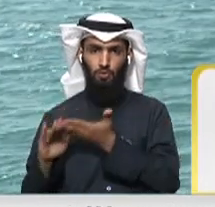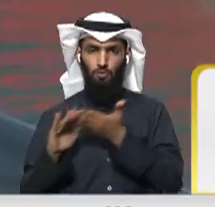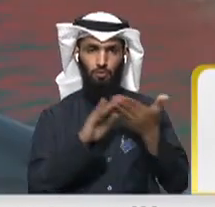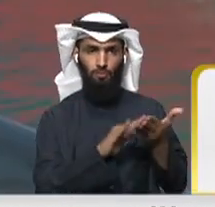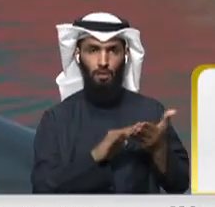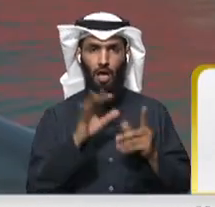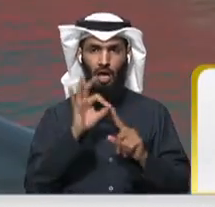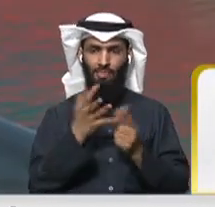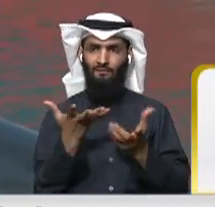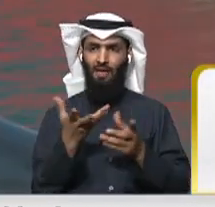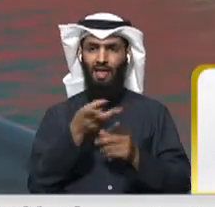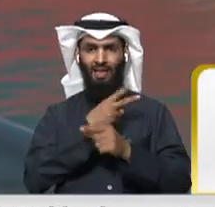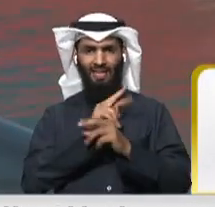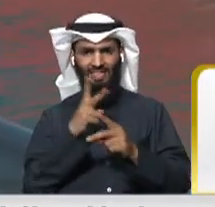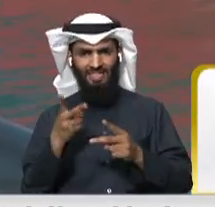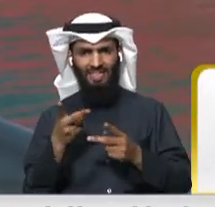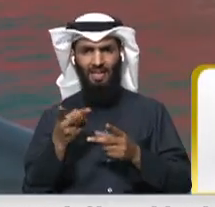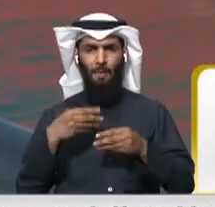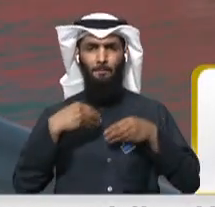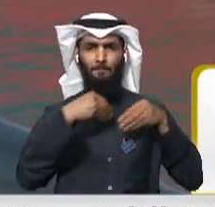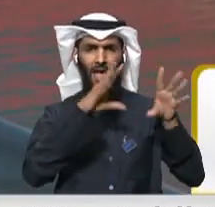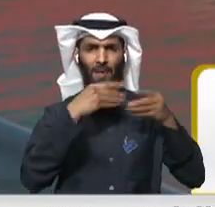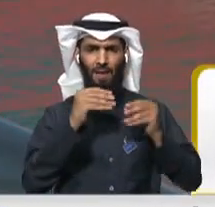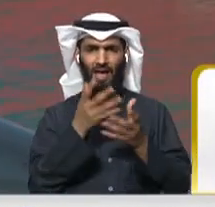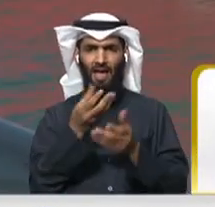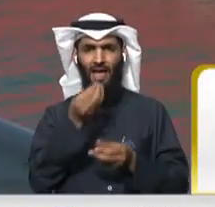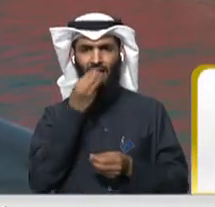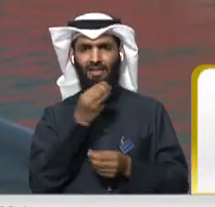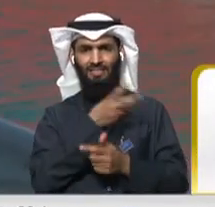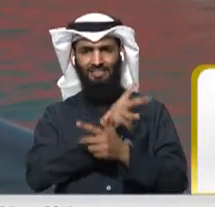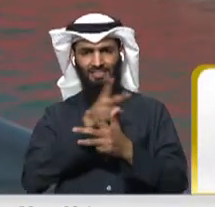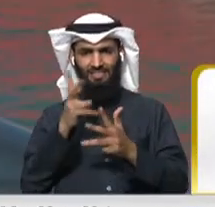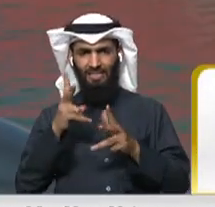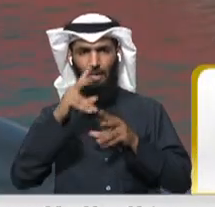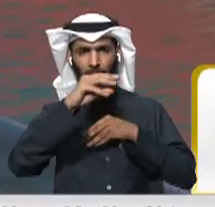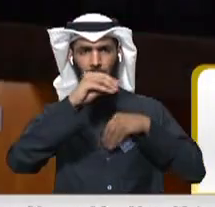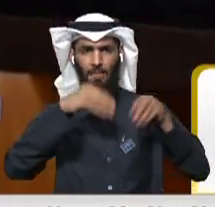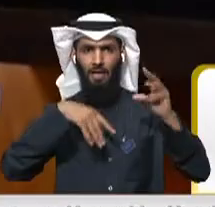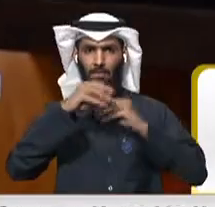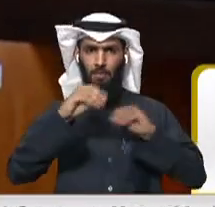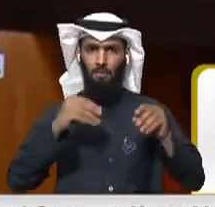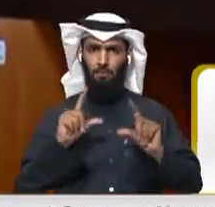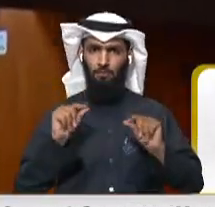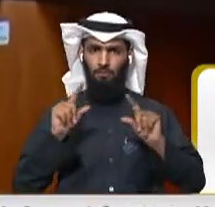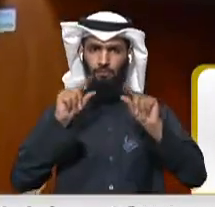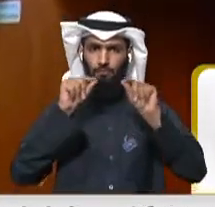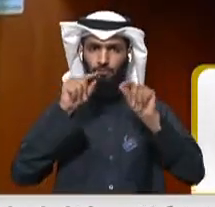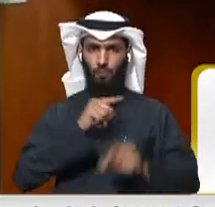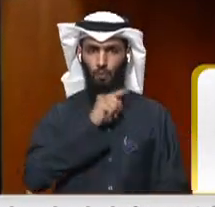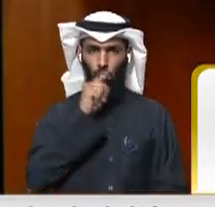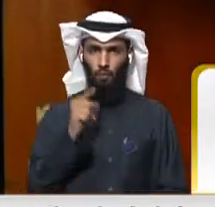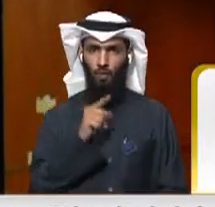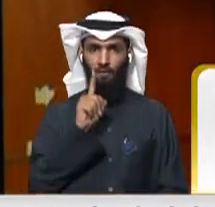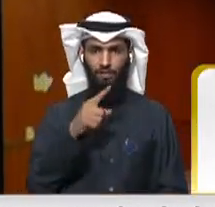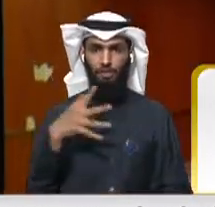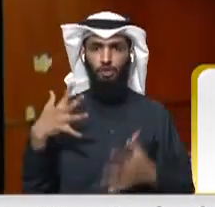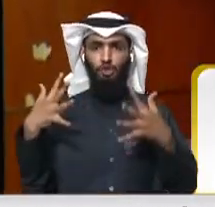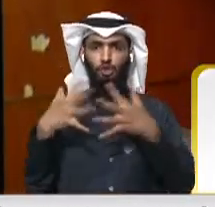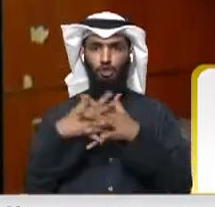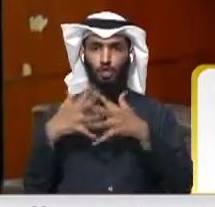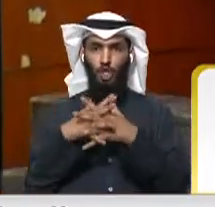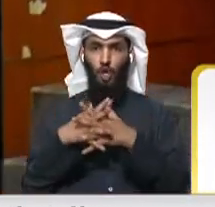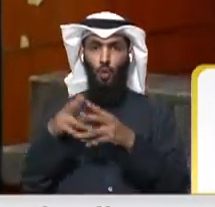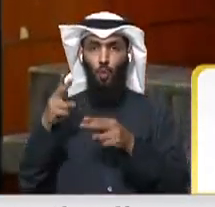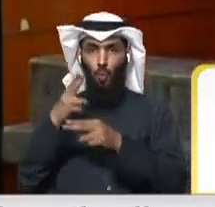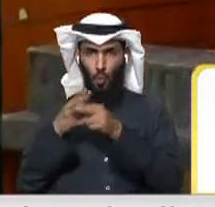البضائع خاصه المواد الغذائيه وغيرها كما ارتفع عدد الشركات الكويتيه